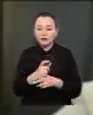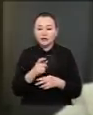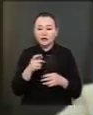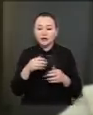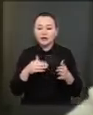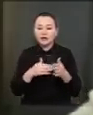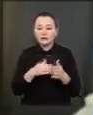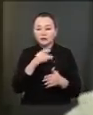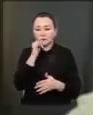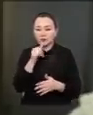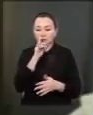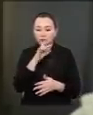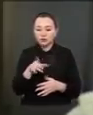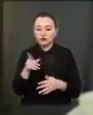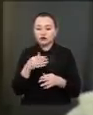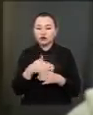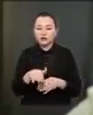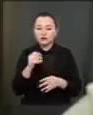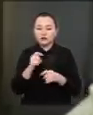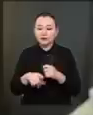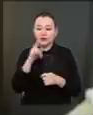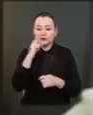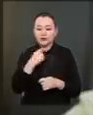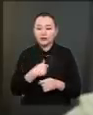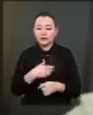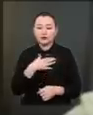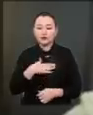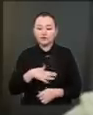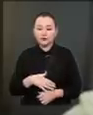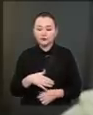будут ставить, чтобы они часть инвестировали в Казахстане, я с удовольствием